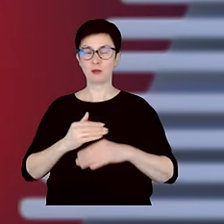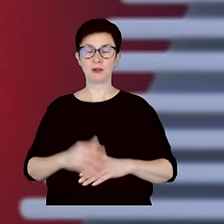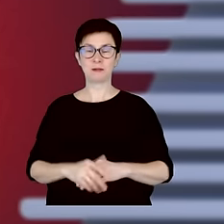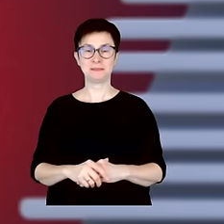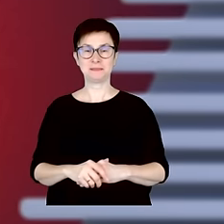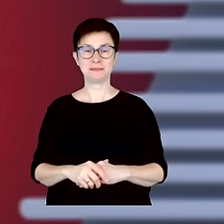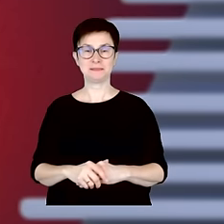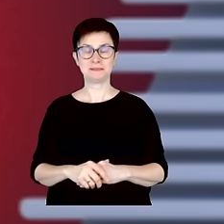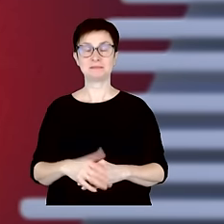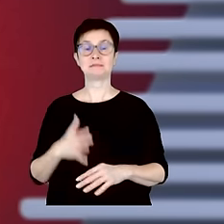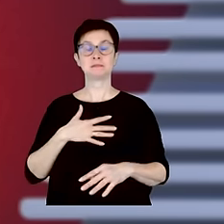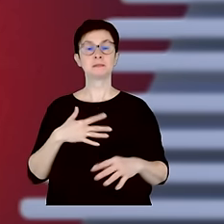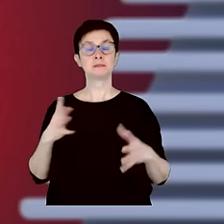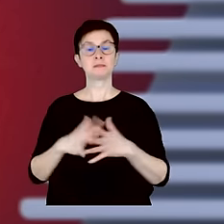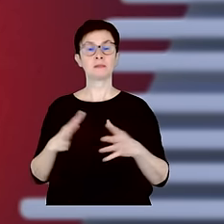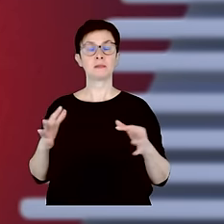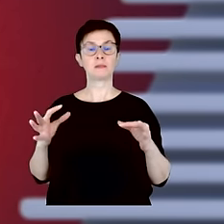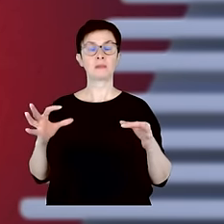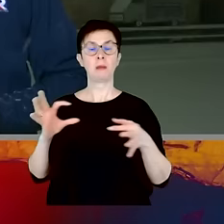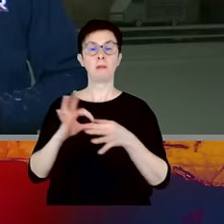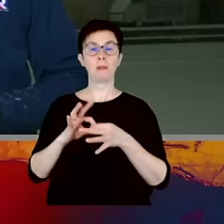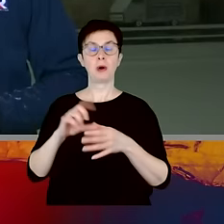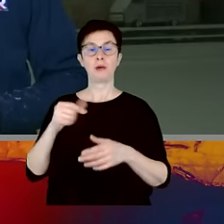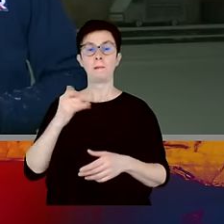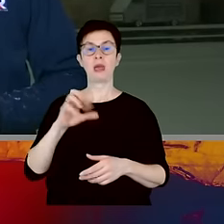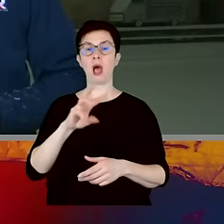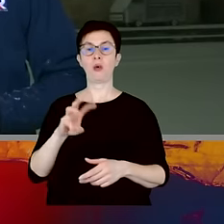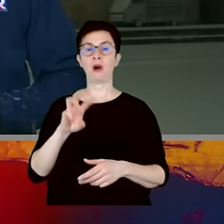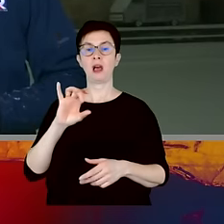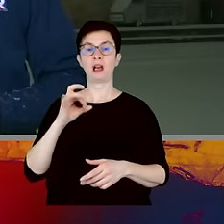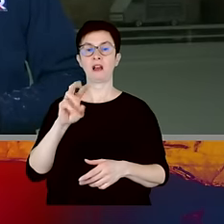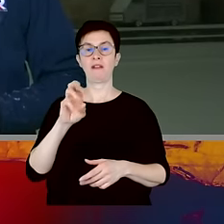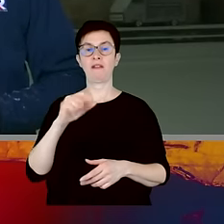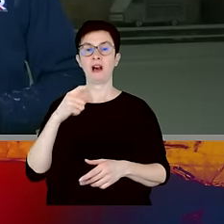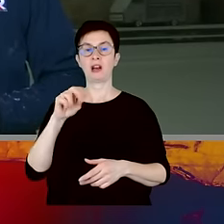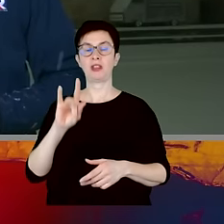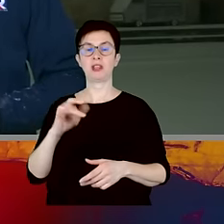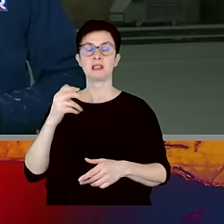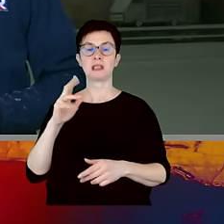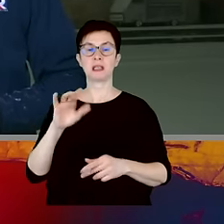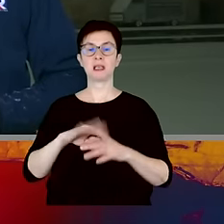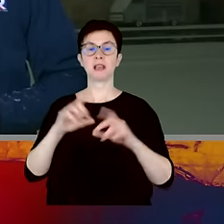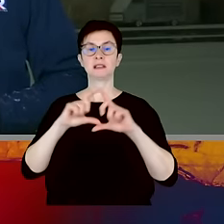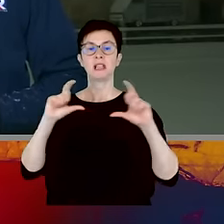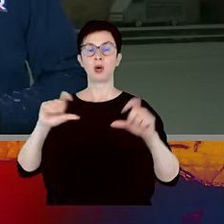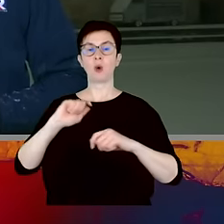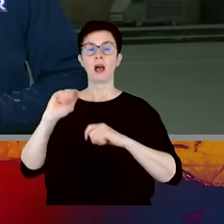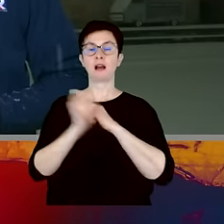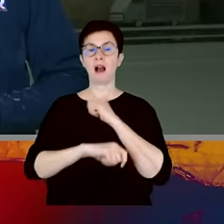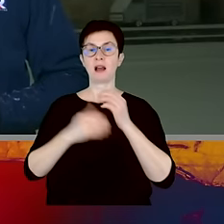Mamy połączenie z Michałem Gwardyjskim, który jest przed zakładem karnym w